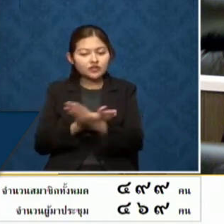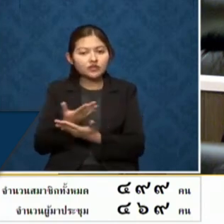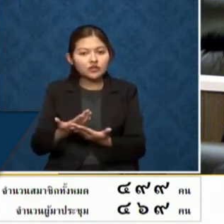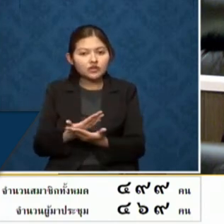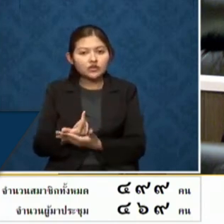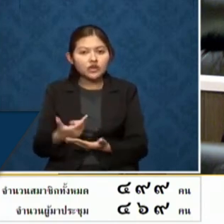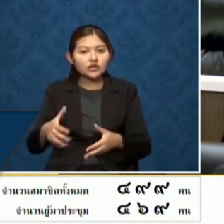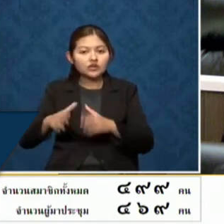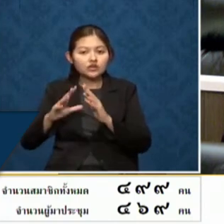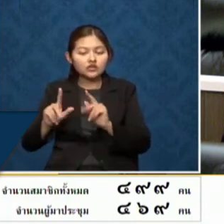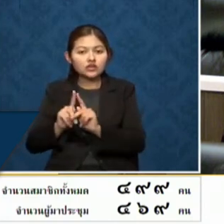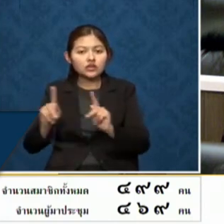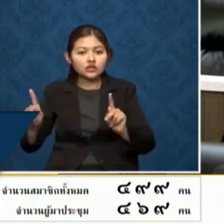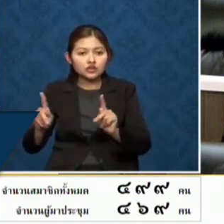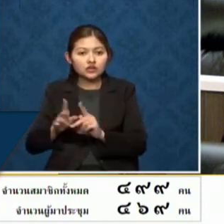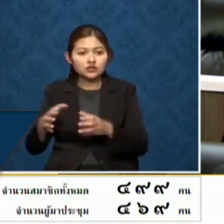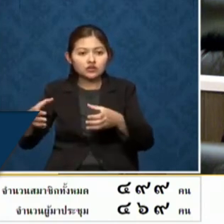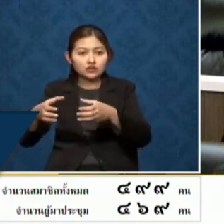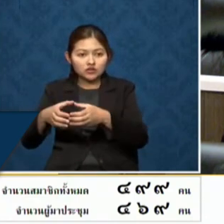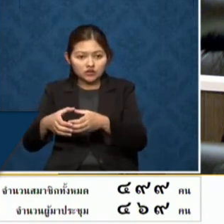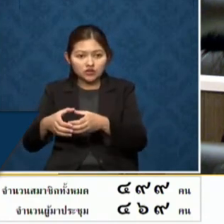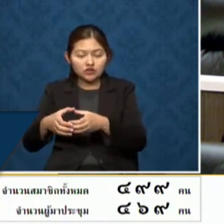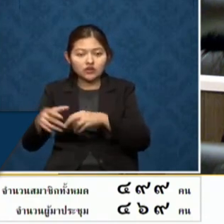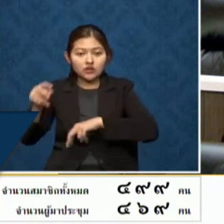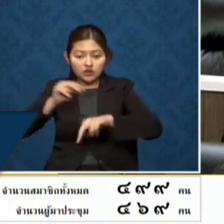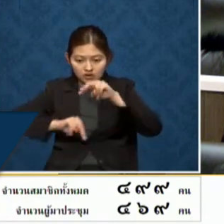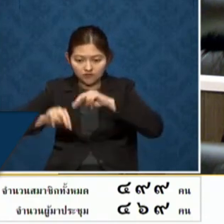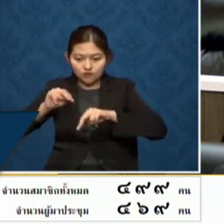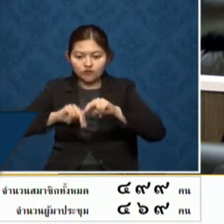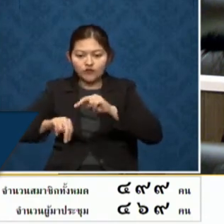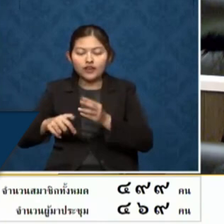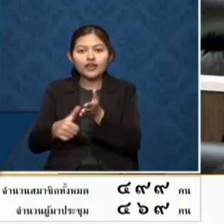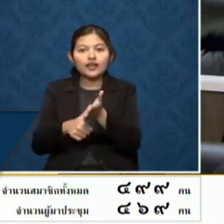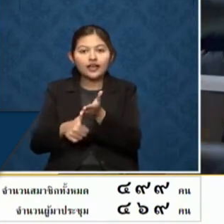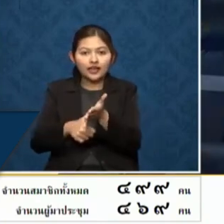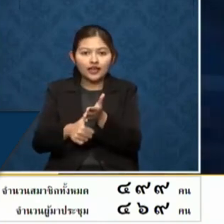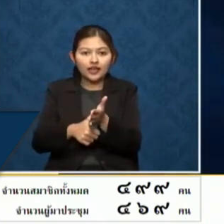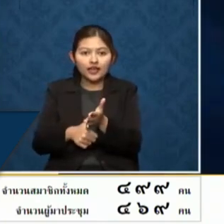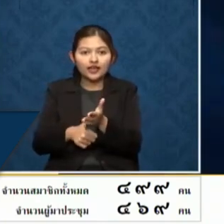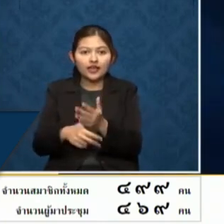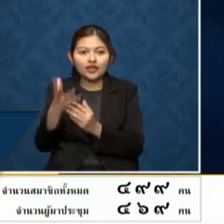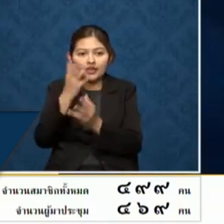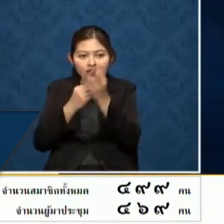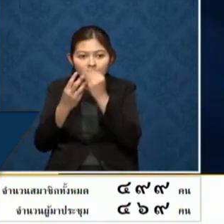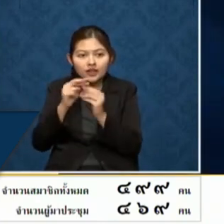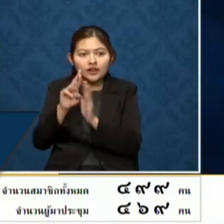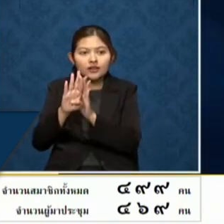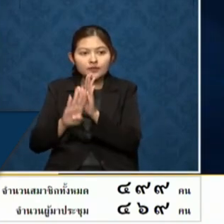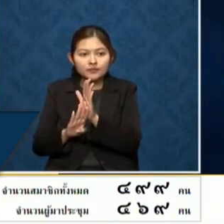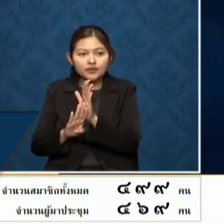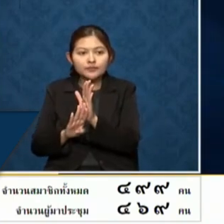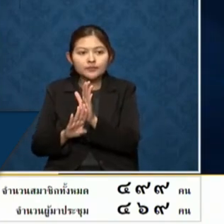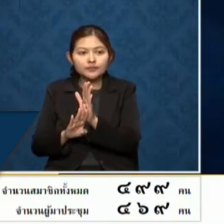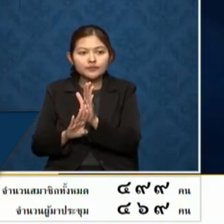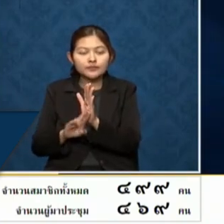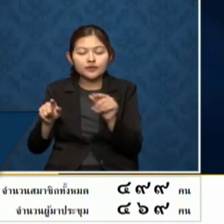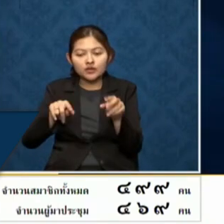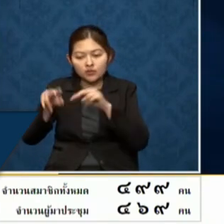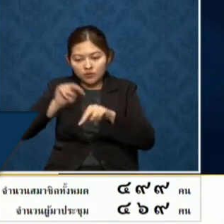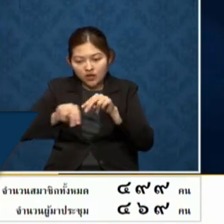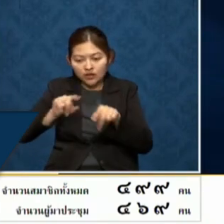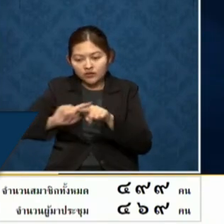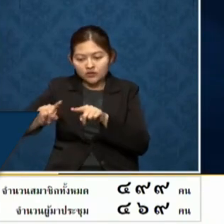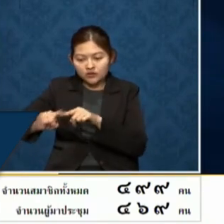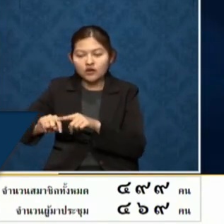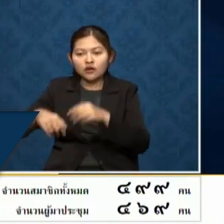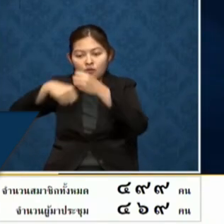การตั้งอ่าอ่ากรรมาธิการวิสามัญนะครับเพื่อแก้ไขการแล้วก็ศึกษาระเบียบต่างๆนะครับและแก้ไขโครงสร้างนะ